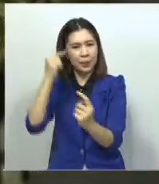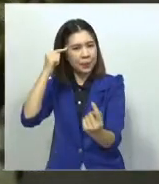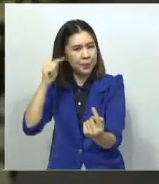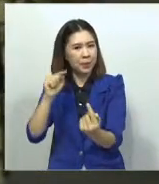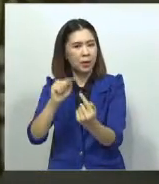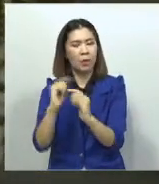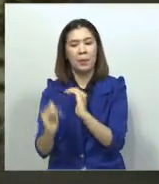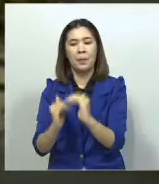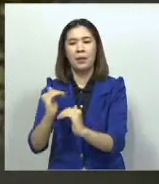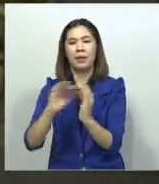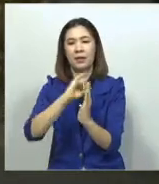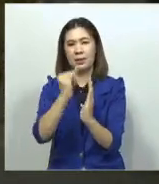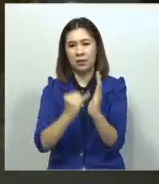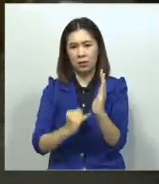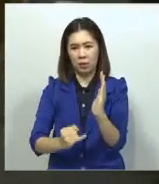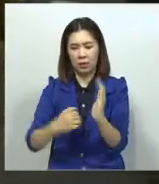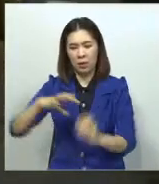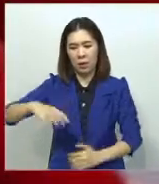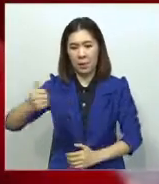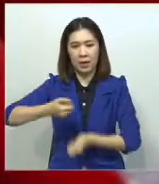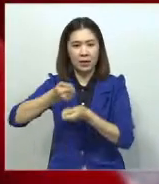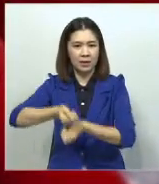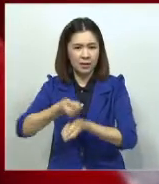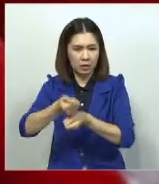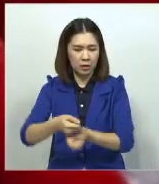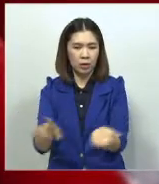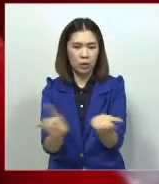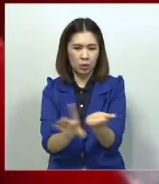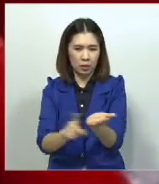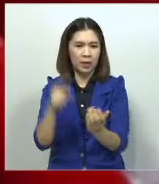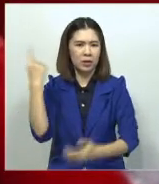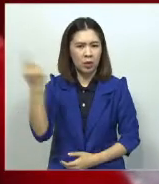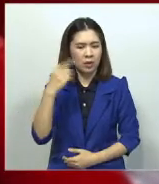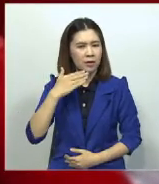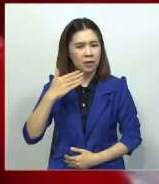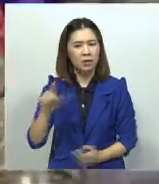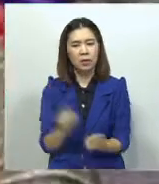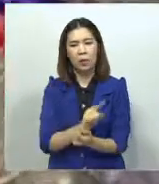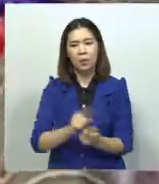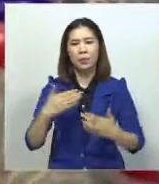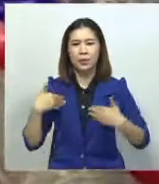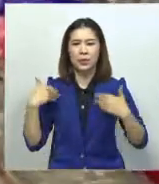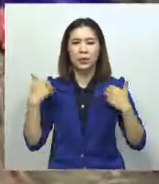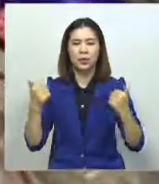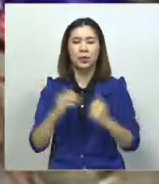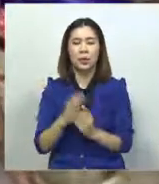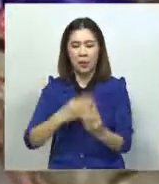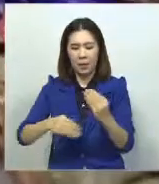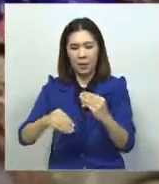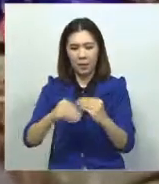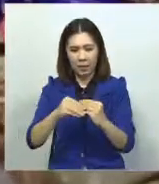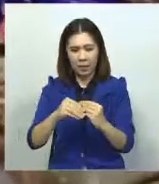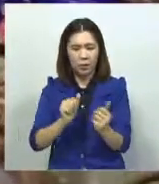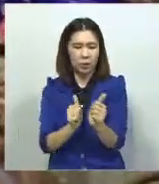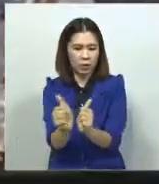การพัฒนาจังหวัดที่ว่าเมืองเกษตรคุณภาพการท่องเที่ยวยั่งยืนสังคมเป็นสุขด้วยการเพิ่มศักยภาพการแข่ง